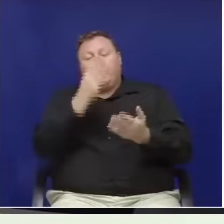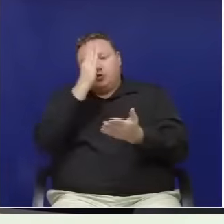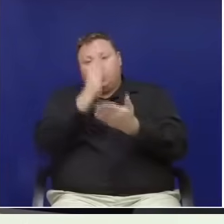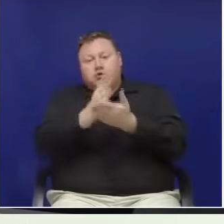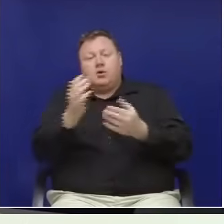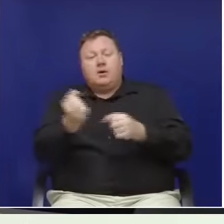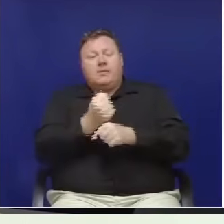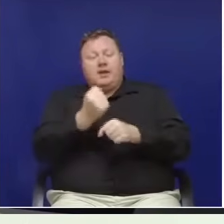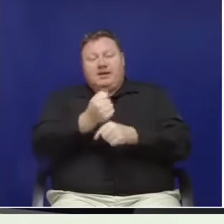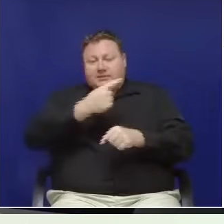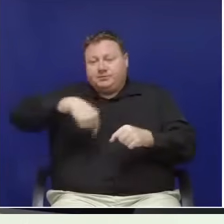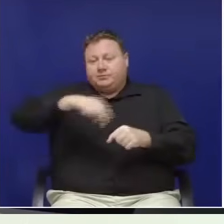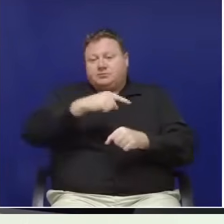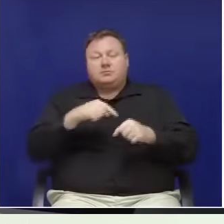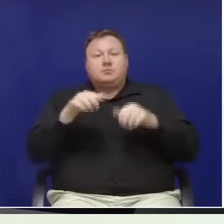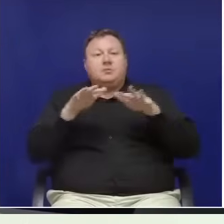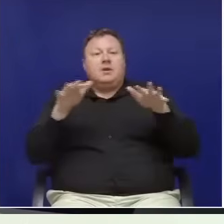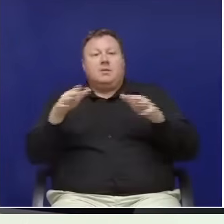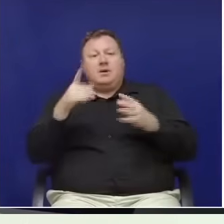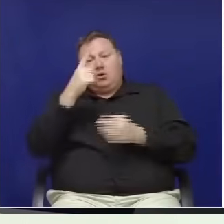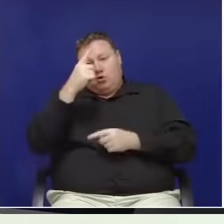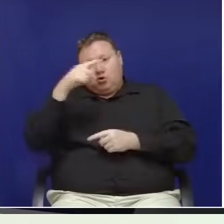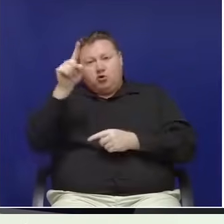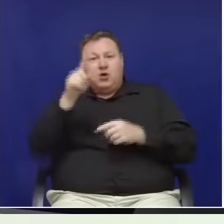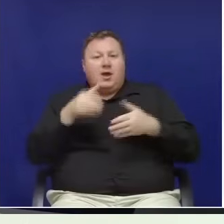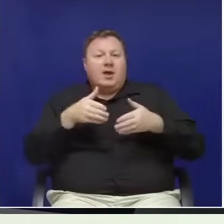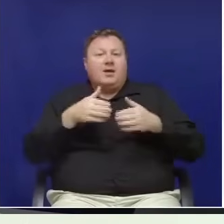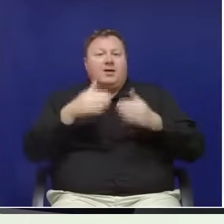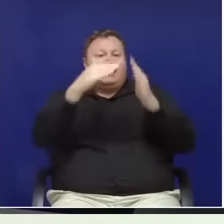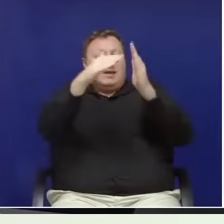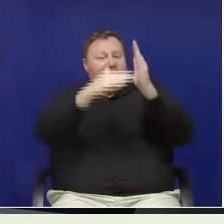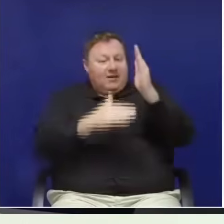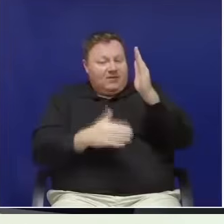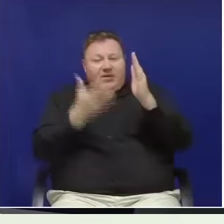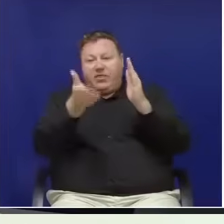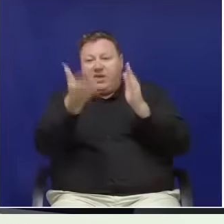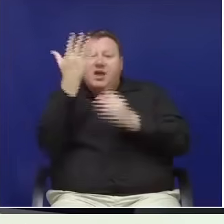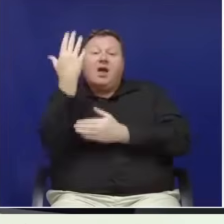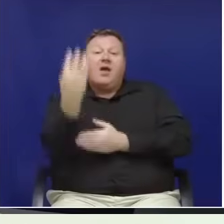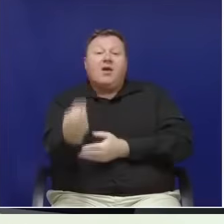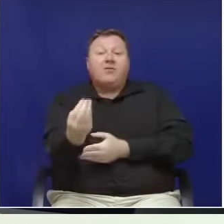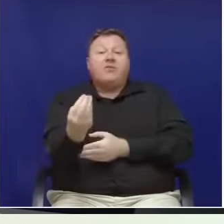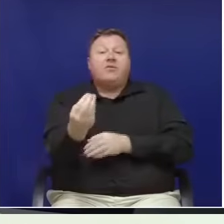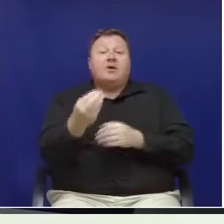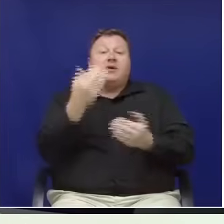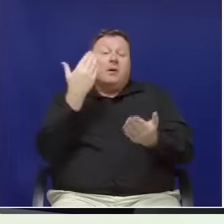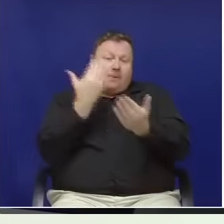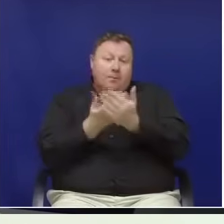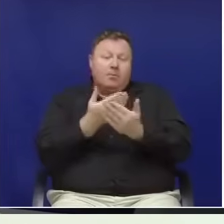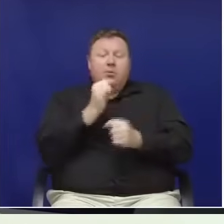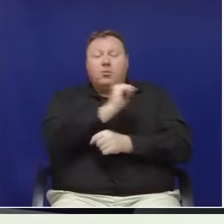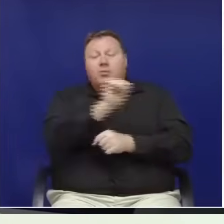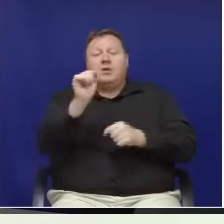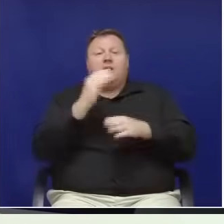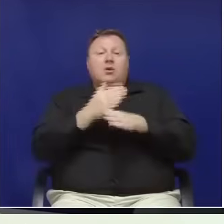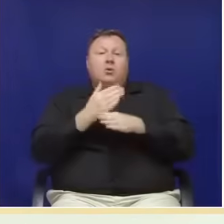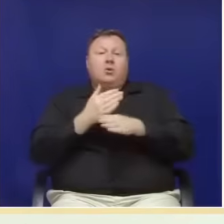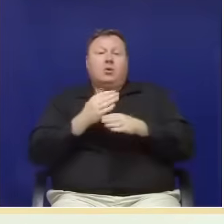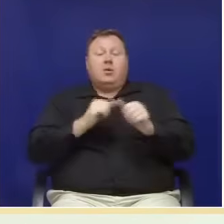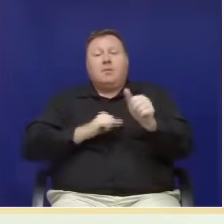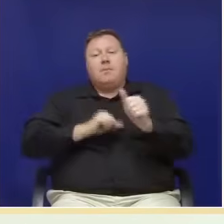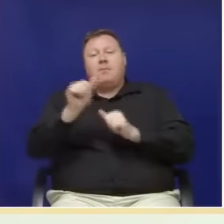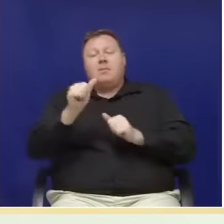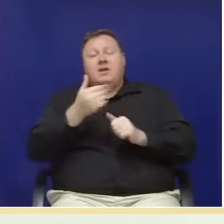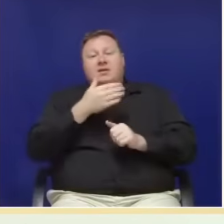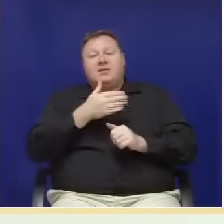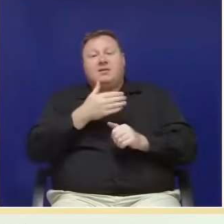regte standaard is en toegerus is om hulle werk tot die beste van hulle vermoë te kan lewer. Ek dank u.